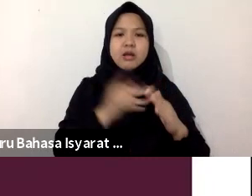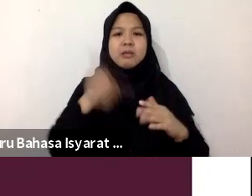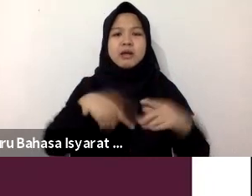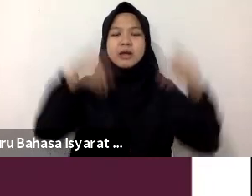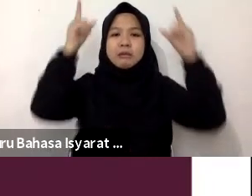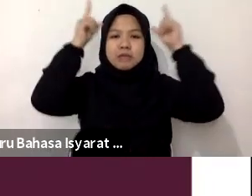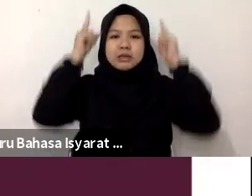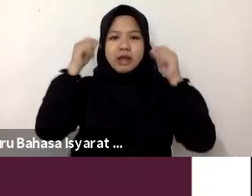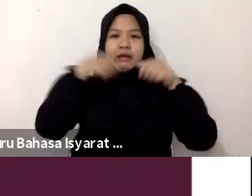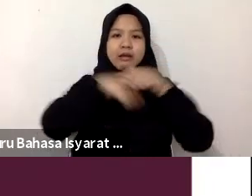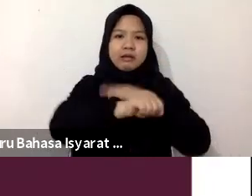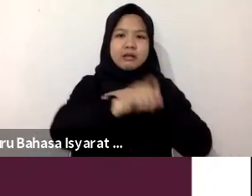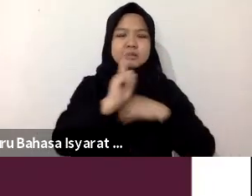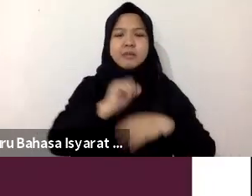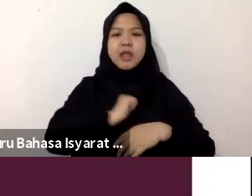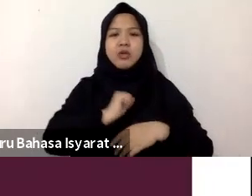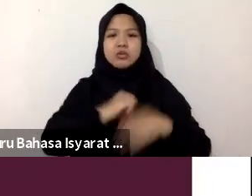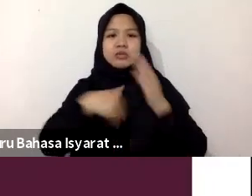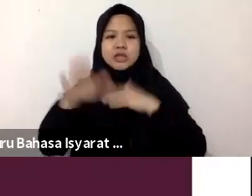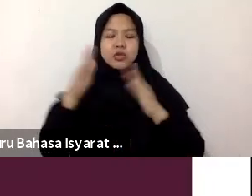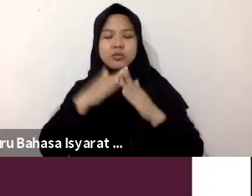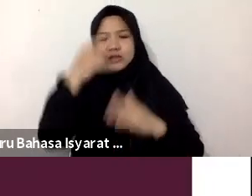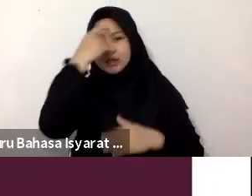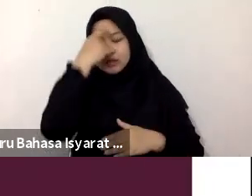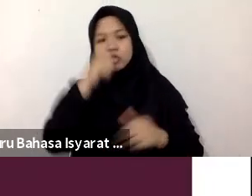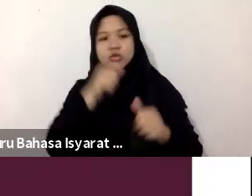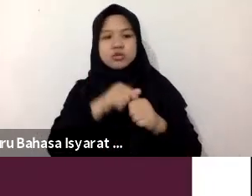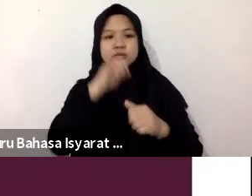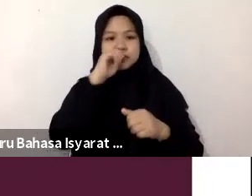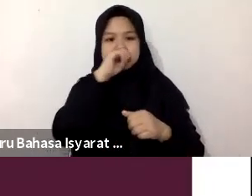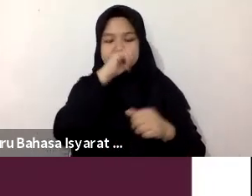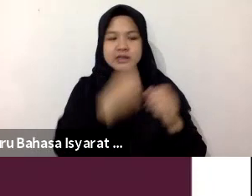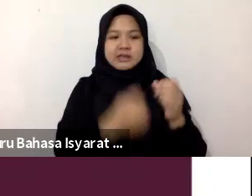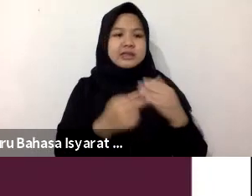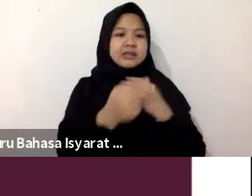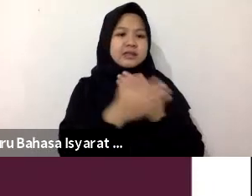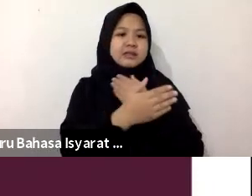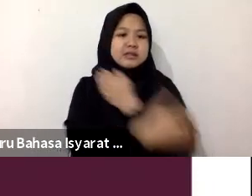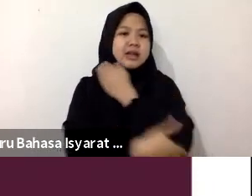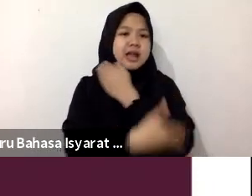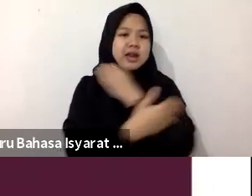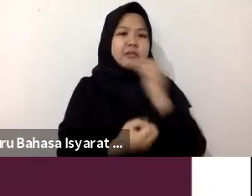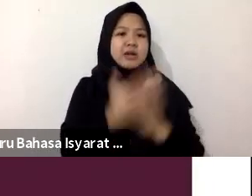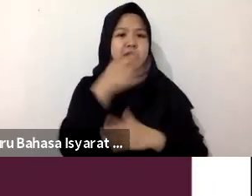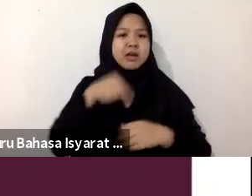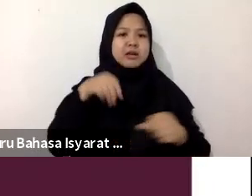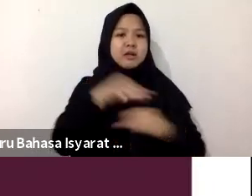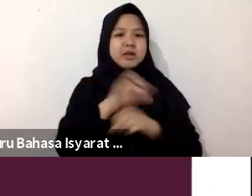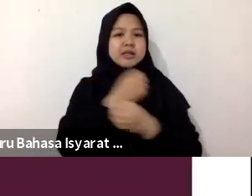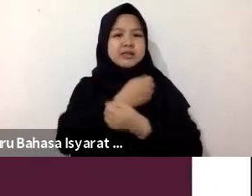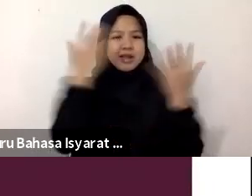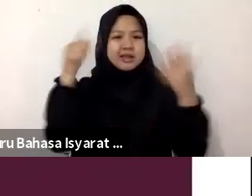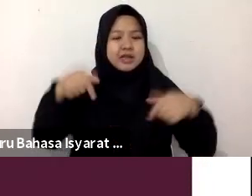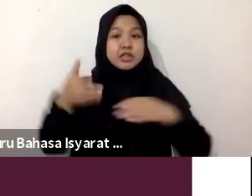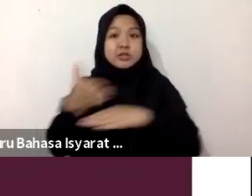ke rumah sakit. Kemudian di negara berkembang, seperti kita dampaknya lebih jelas. Bahkan sekarang sebelum